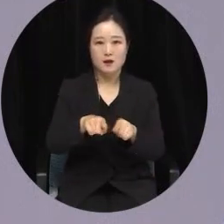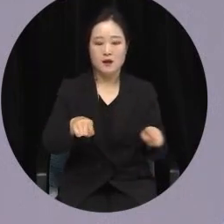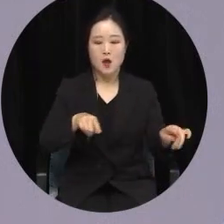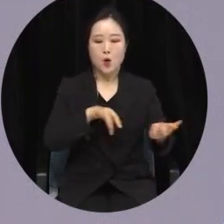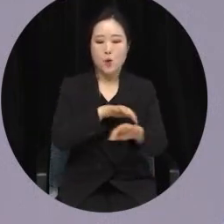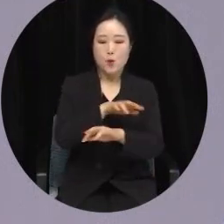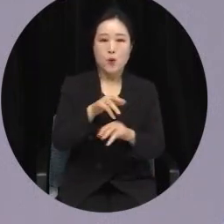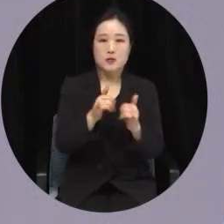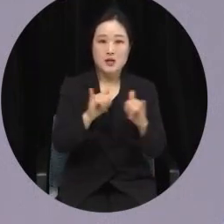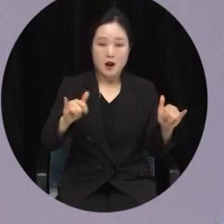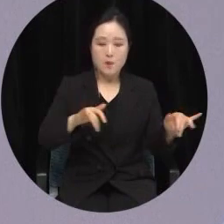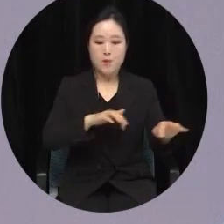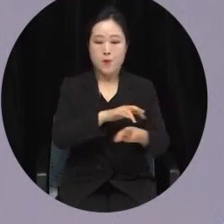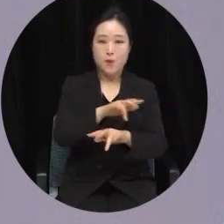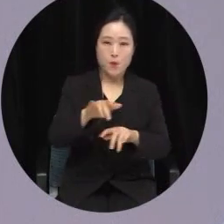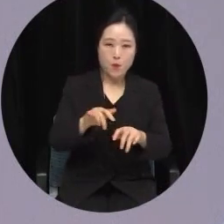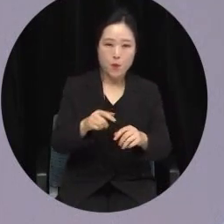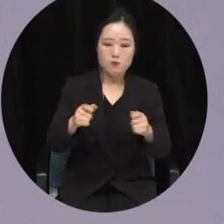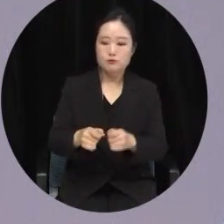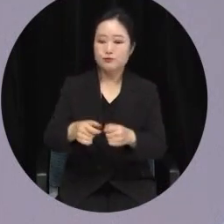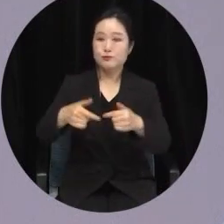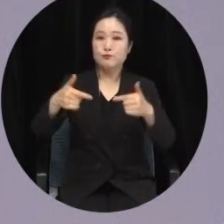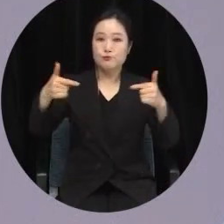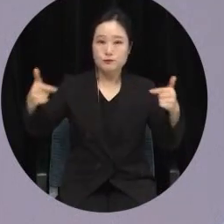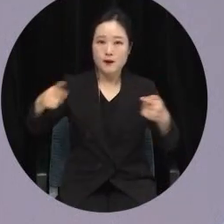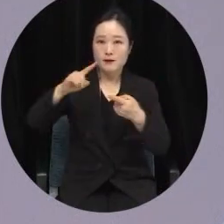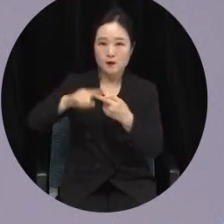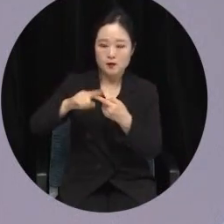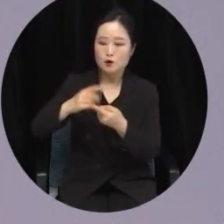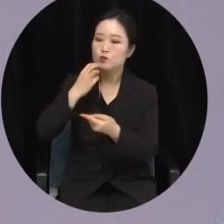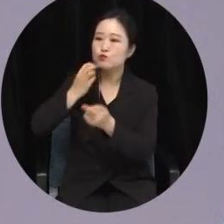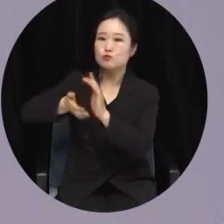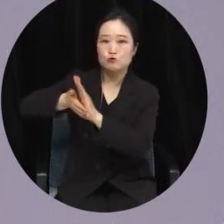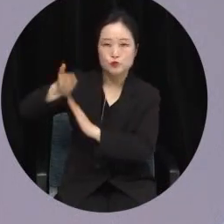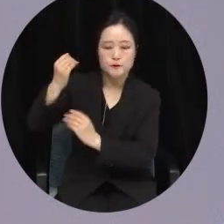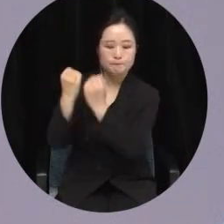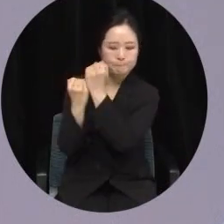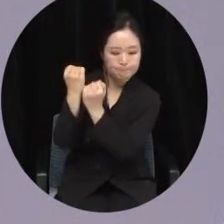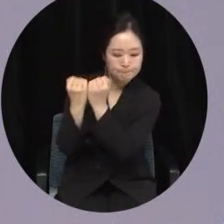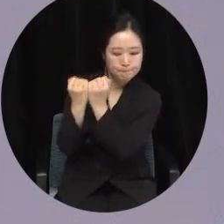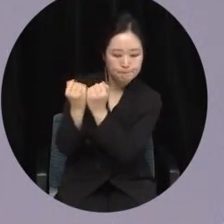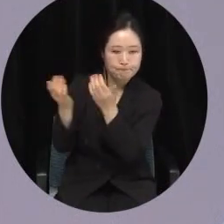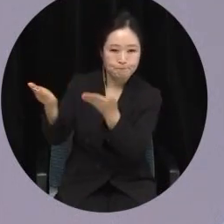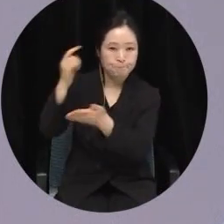맥락의 설득을 서울시에 집중적으로 이루려고 합니다.